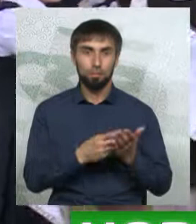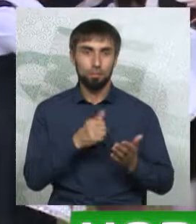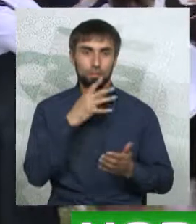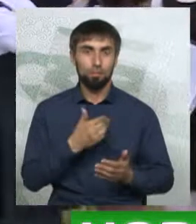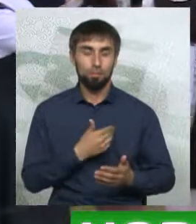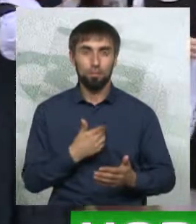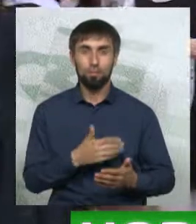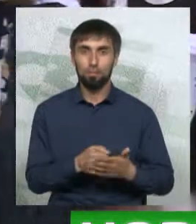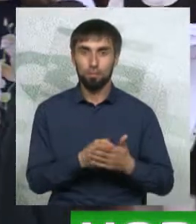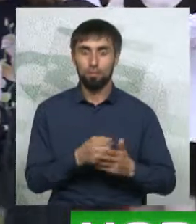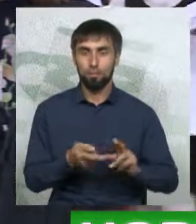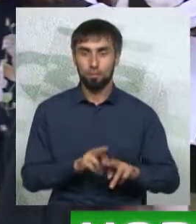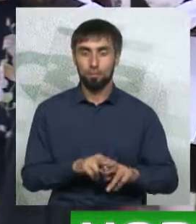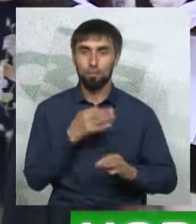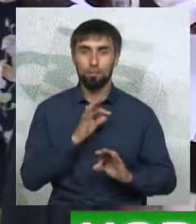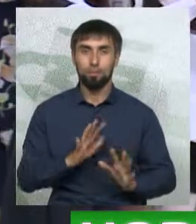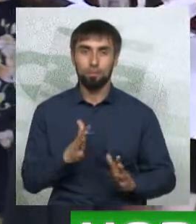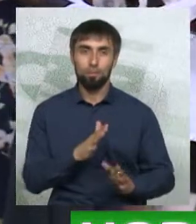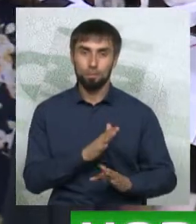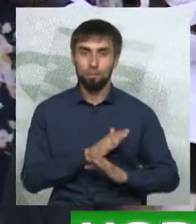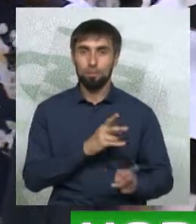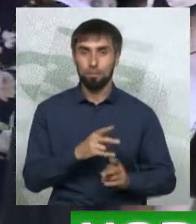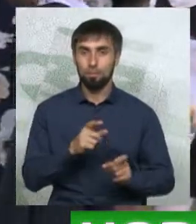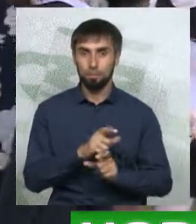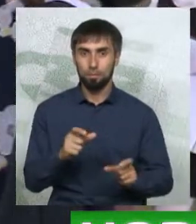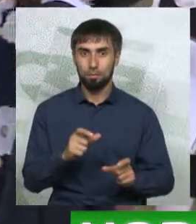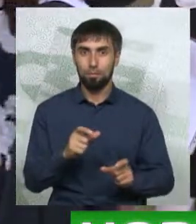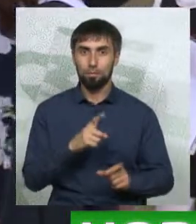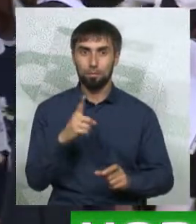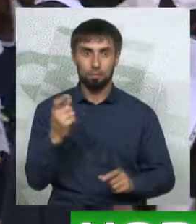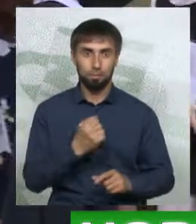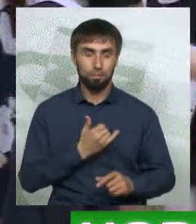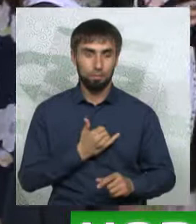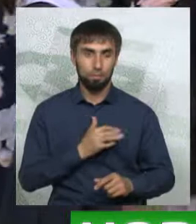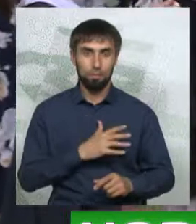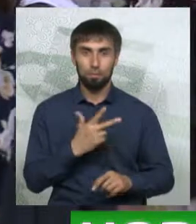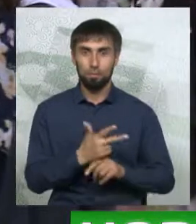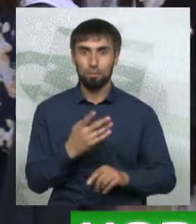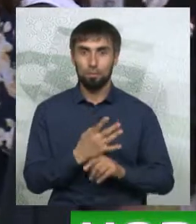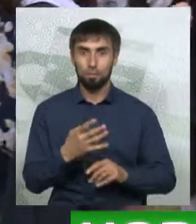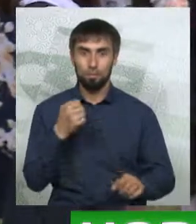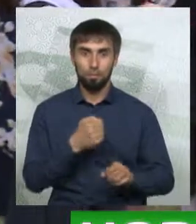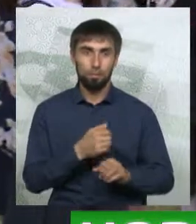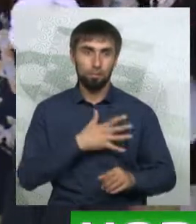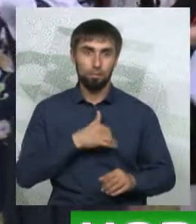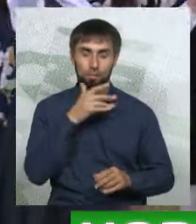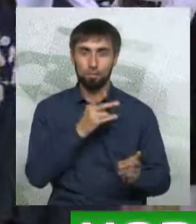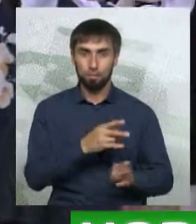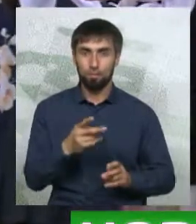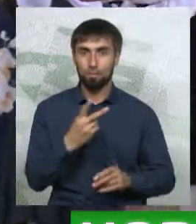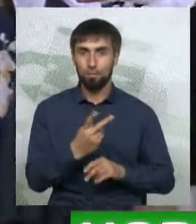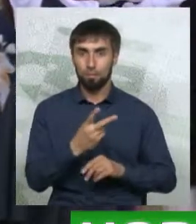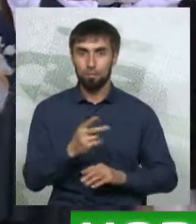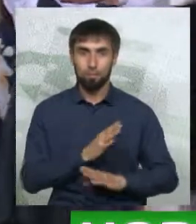хотели добиться, так как в любом случае гибнут и страдают люди. А за неделю у нас бывает 3-4 ДТП, к сожалению, в которых гибнут по 2